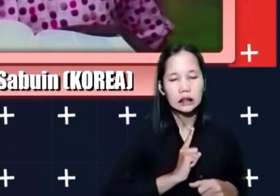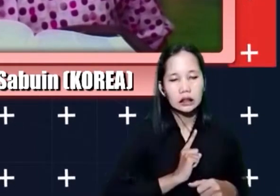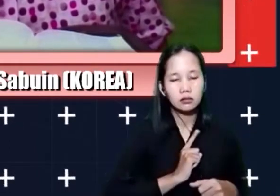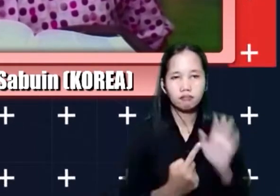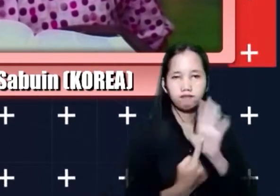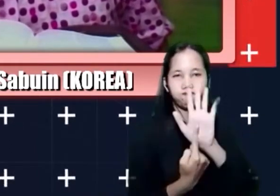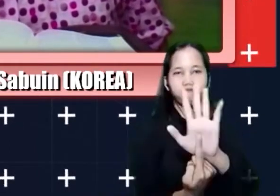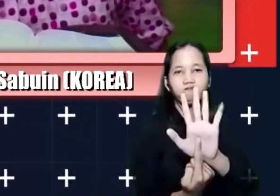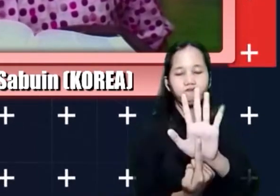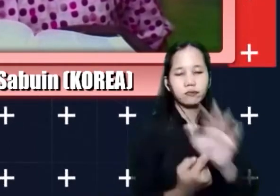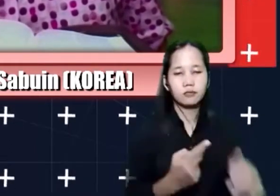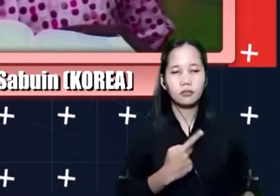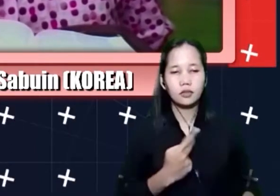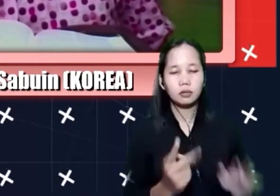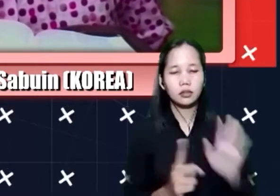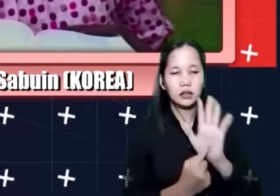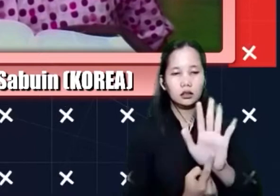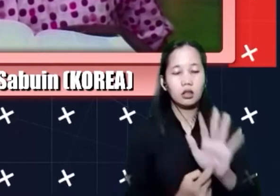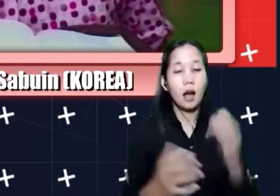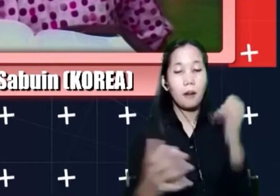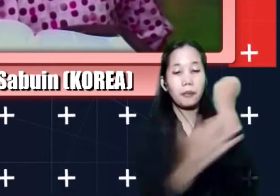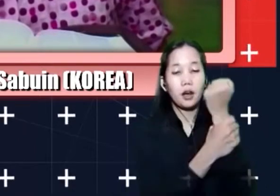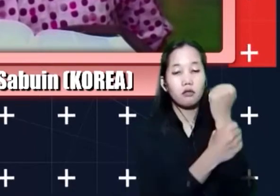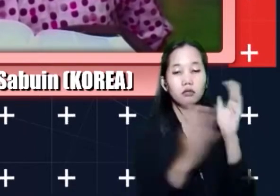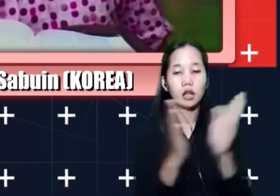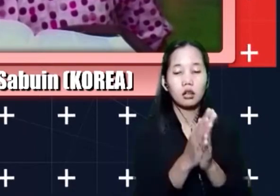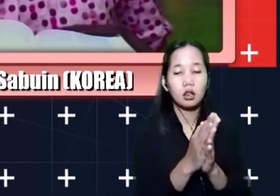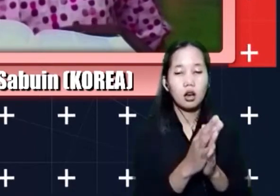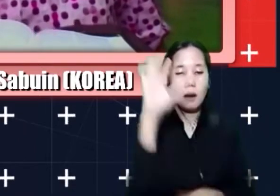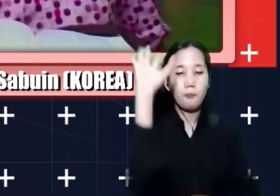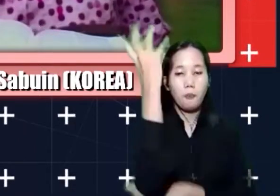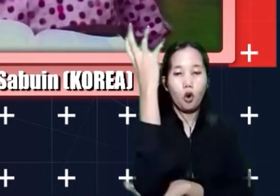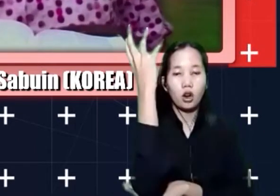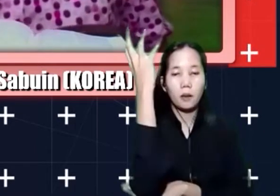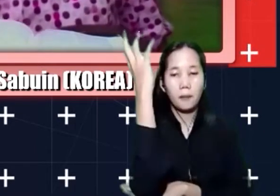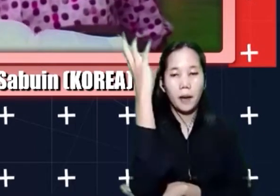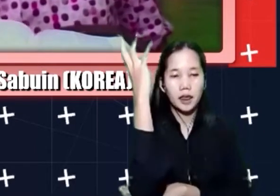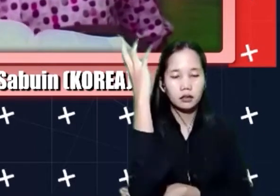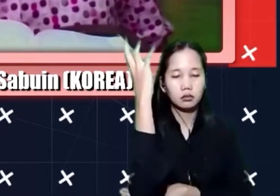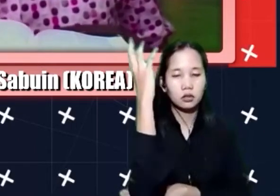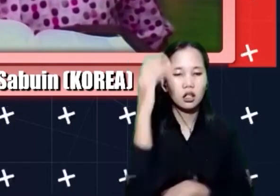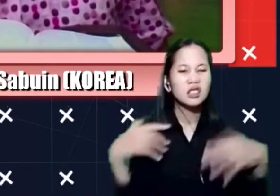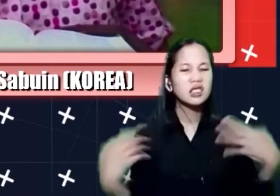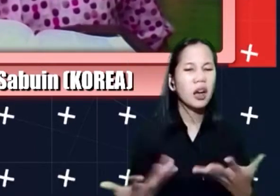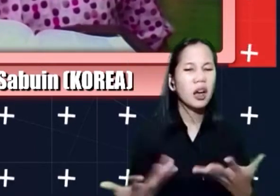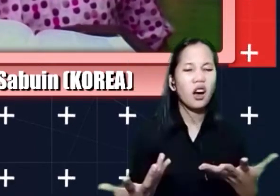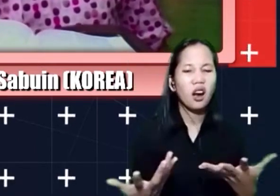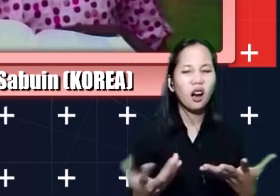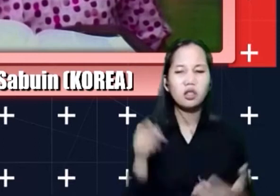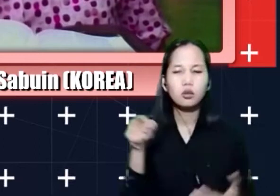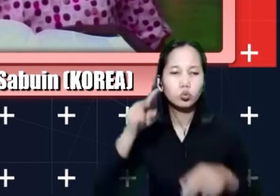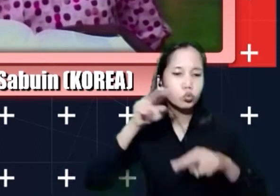pintu kemahnya waktu hari panas terik. Ketika ia mengangkat